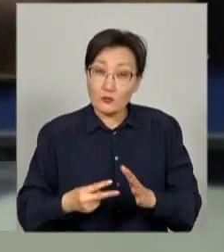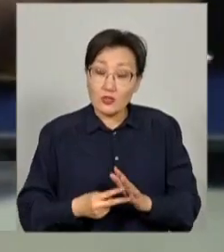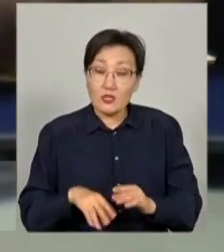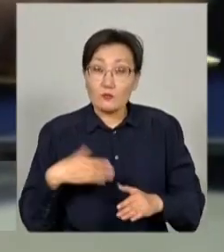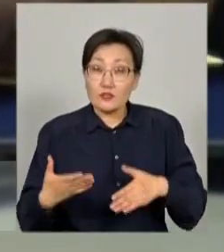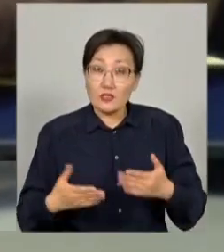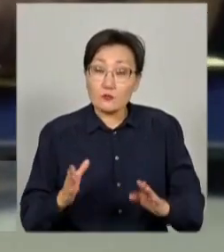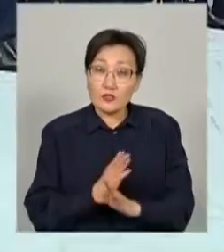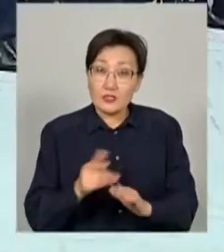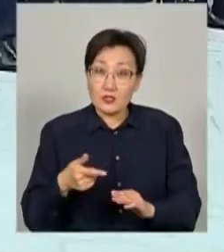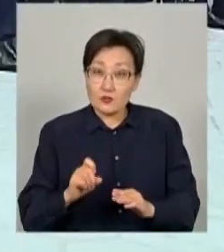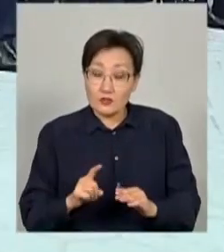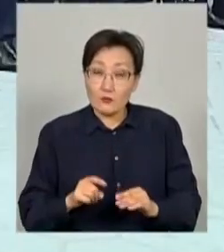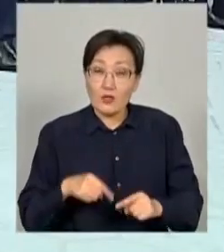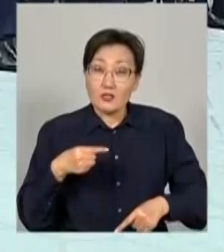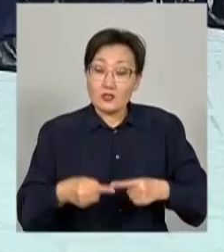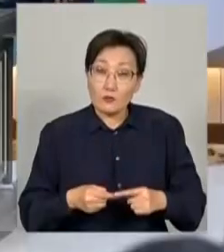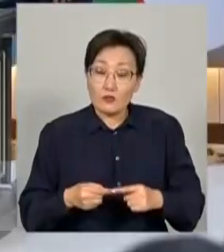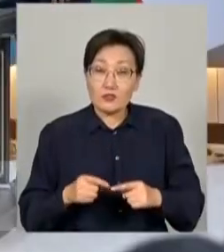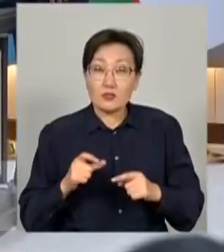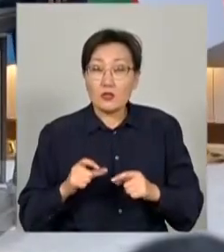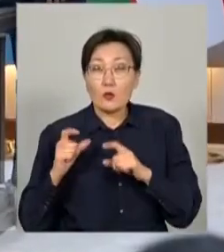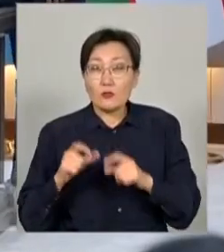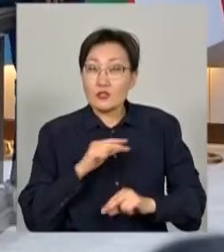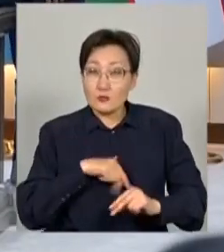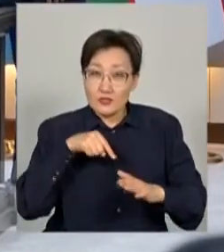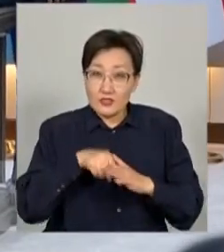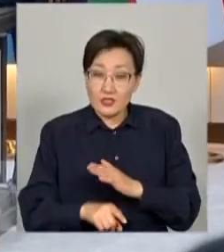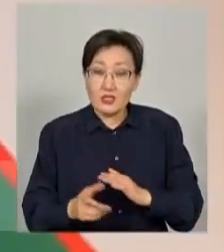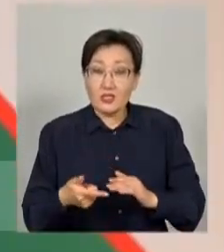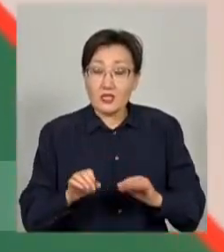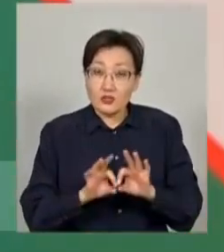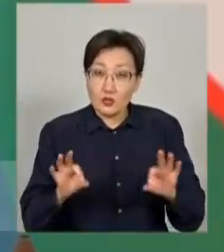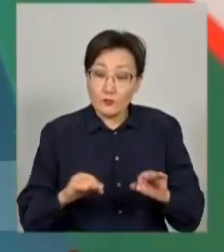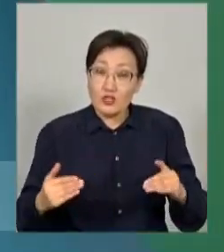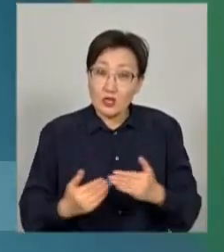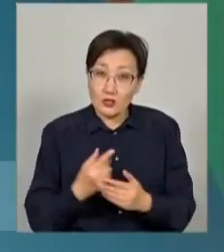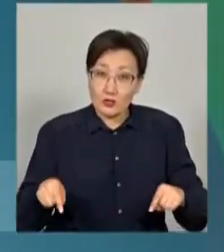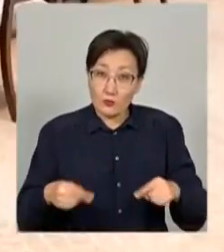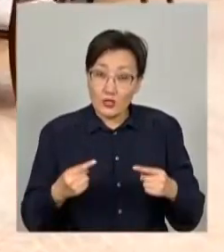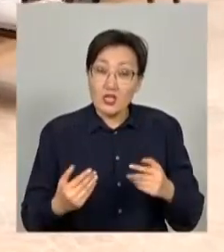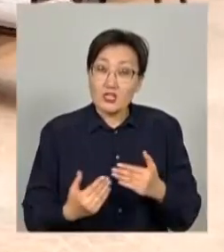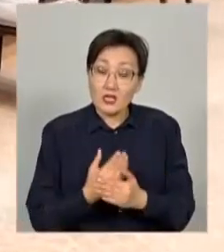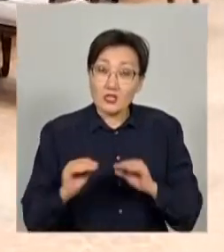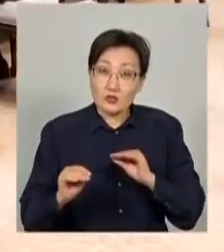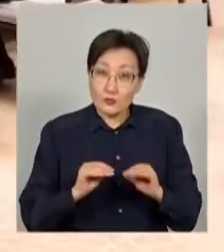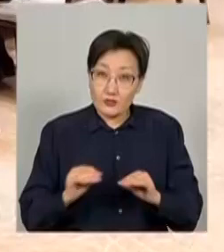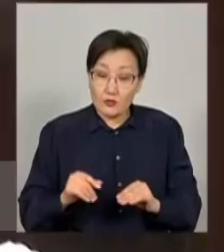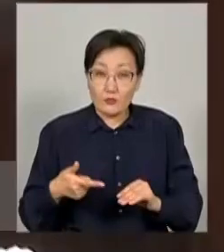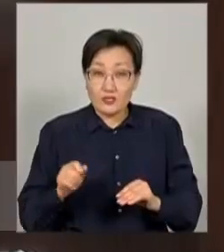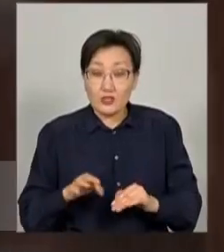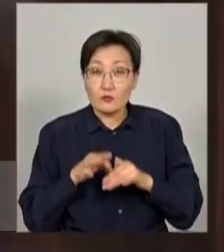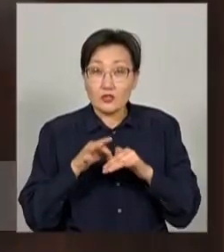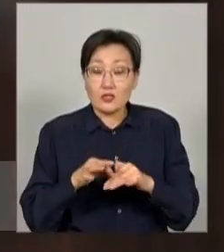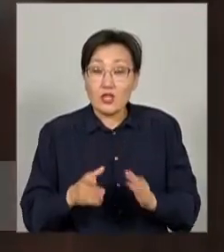тараптар табиғи газды өзара транзиттеу, жұмыс істеп тұрған жерасты газ қоймаларын жаңғырту және жаңаларын салу, газ тасымалдау